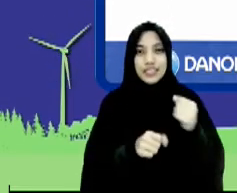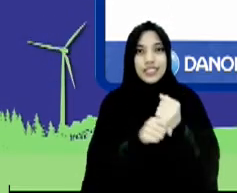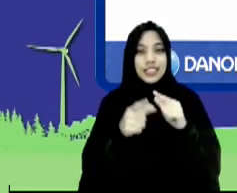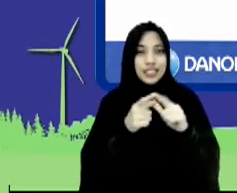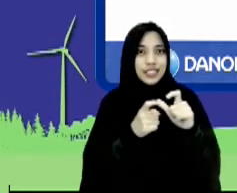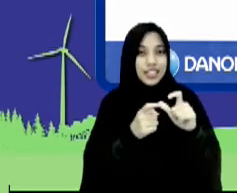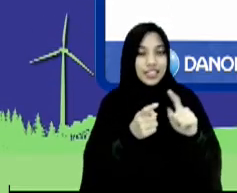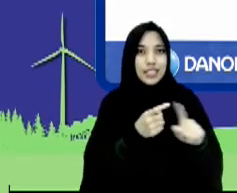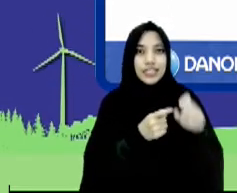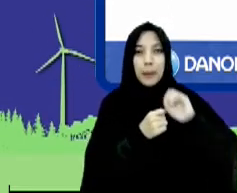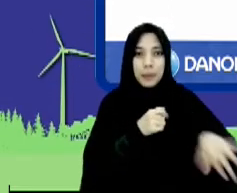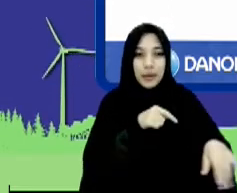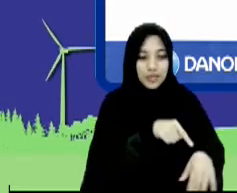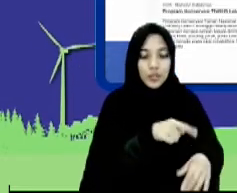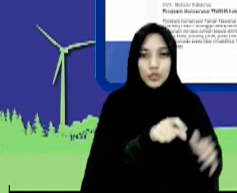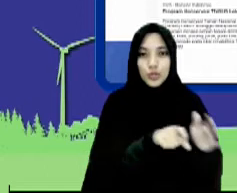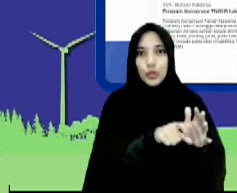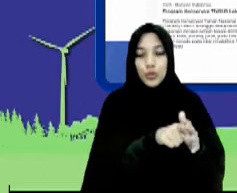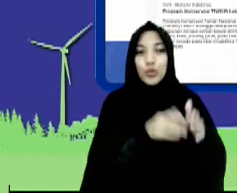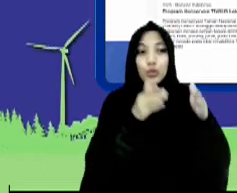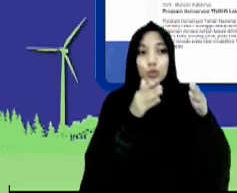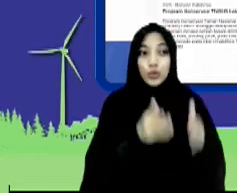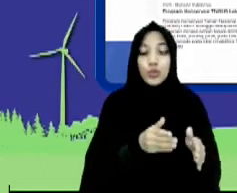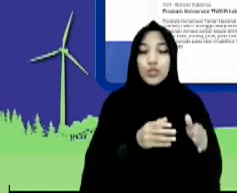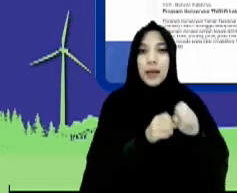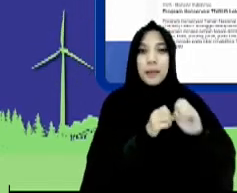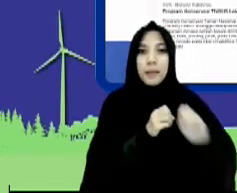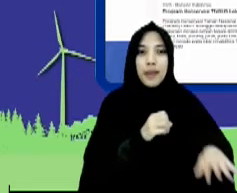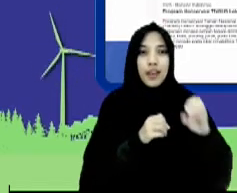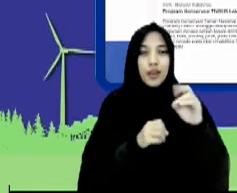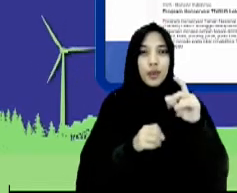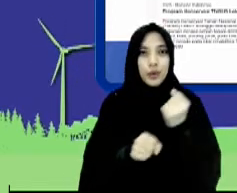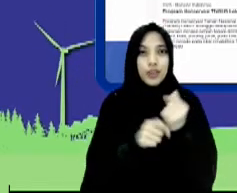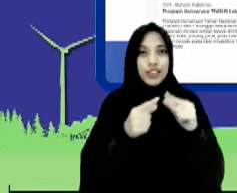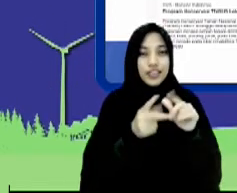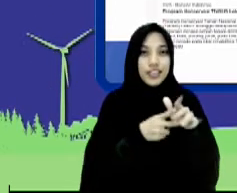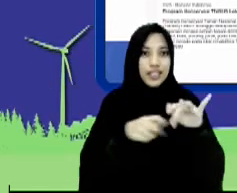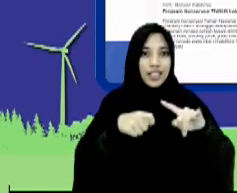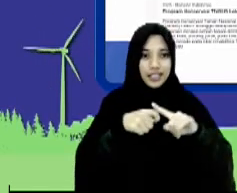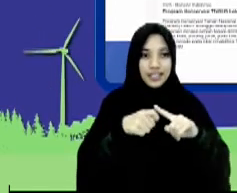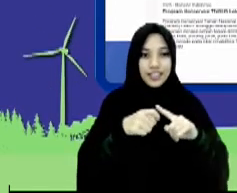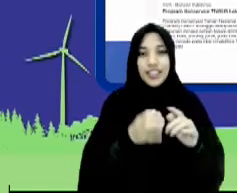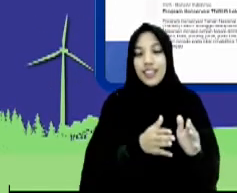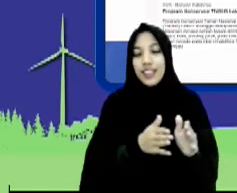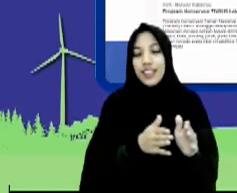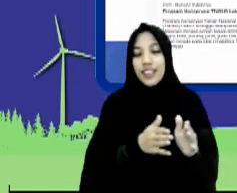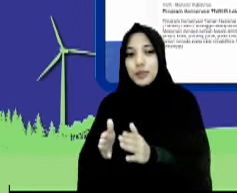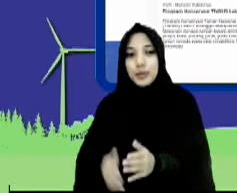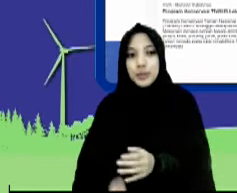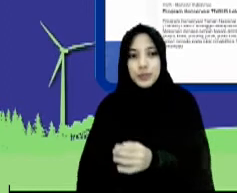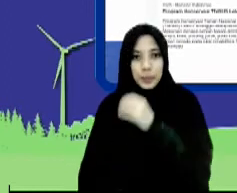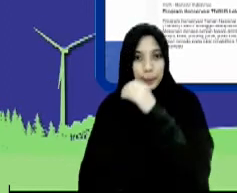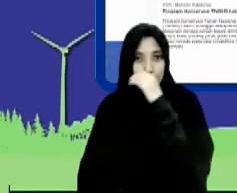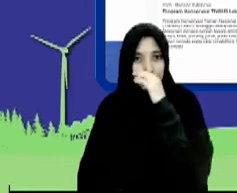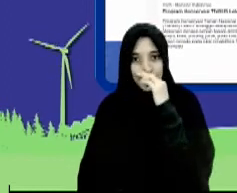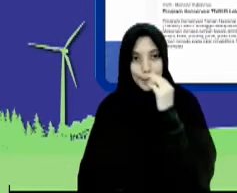sampah-sampah ini terutama misalnya khususnya sampah organik ya Nah kemudian yang lainnya juga Ee efor Kita terkait konservasi lahan ini mungkin juga sudah effort yang